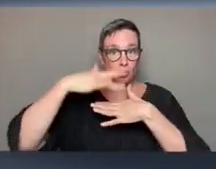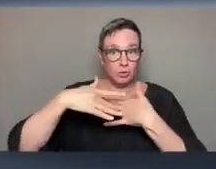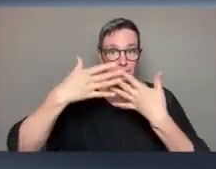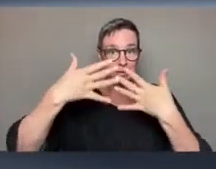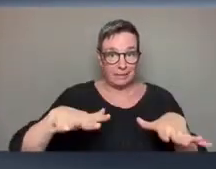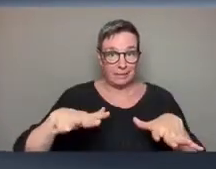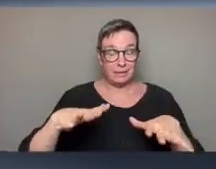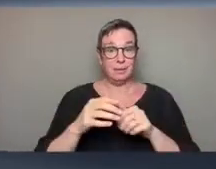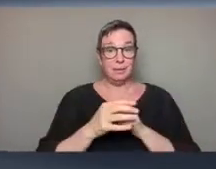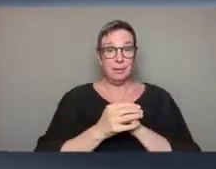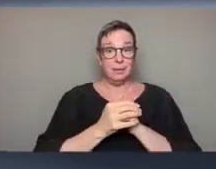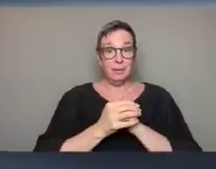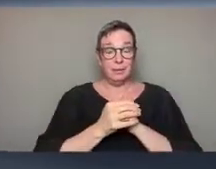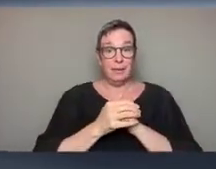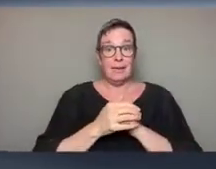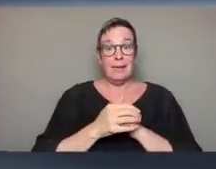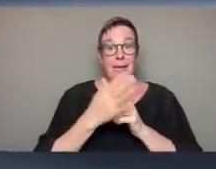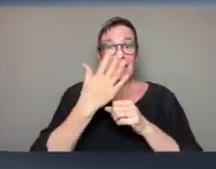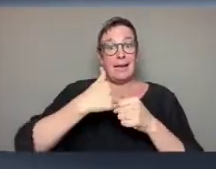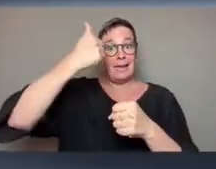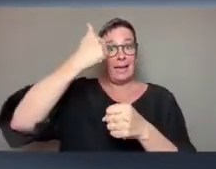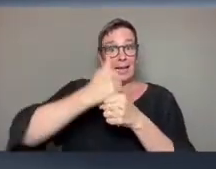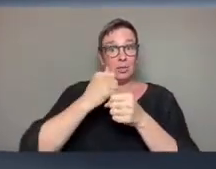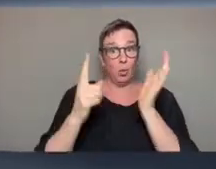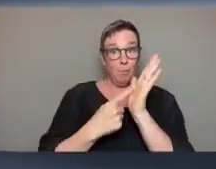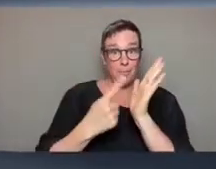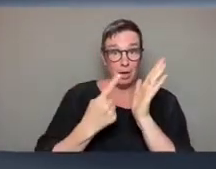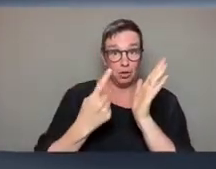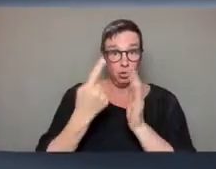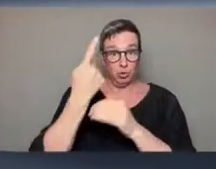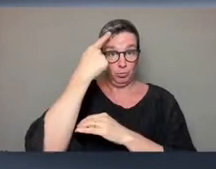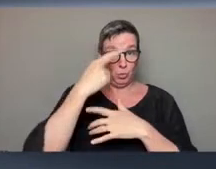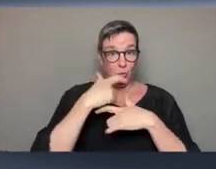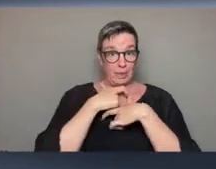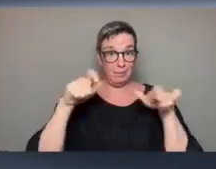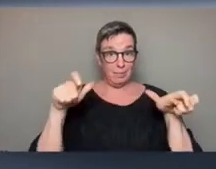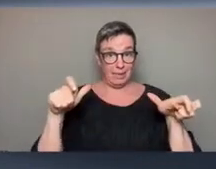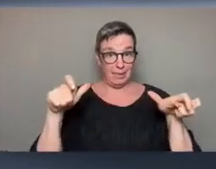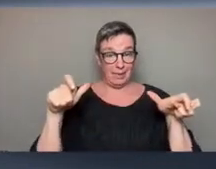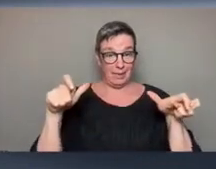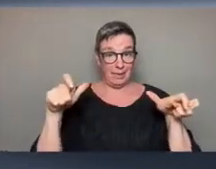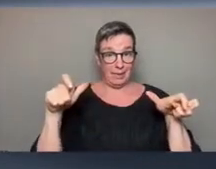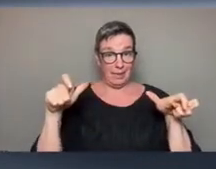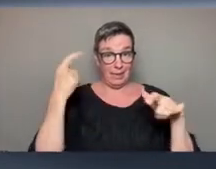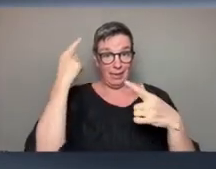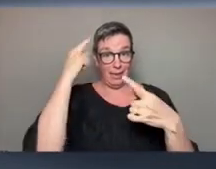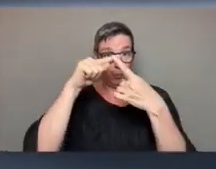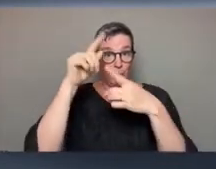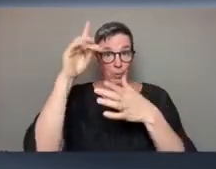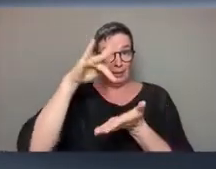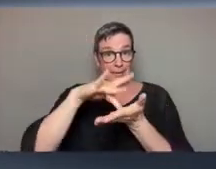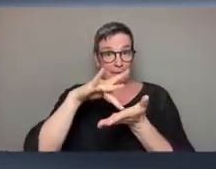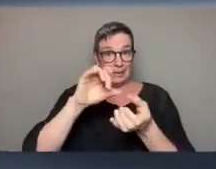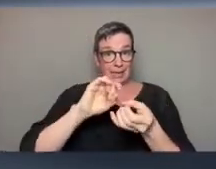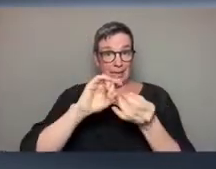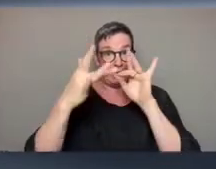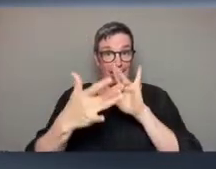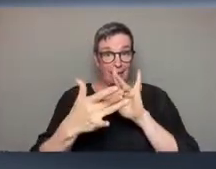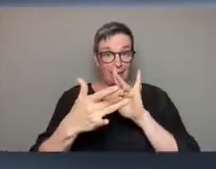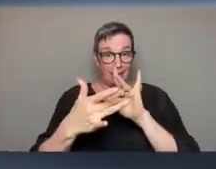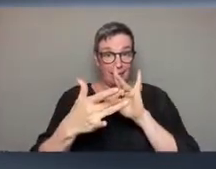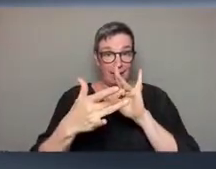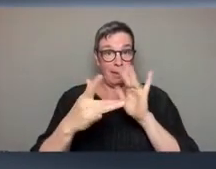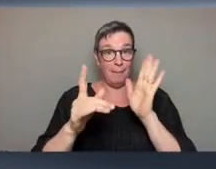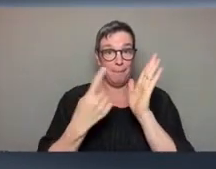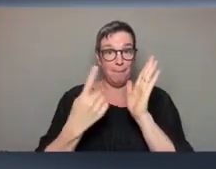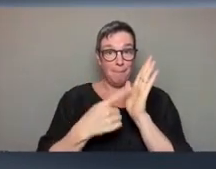d'une part la création d'une page dédiée à l'accessibilité sur le site internet du réseau des parcs suisses. Cette